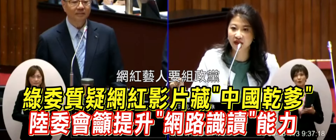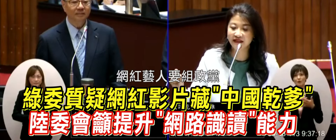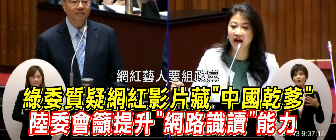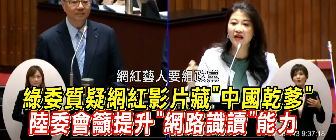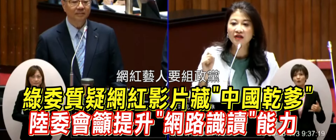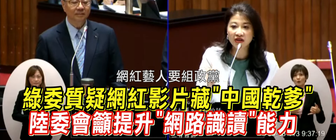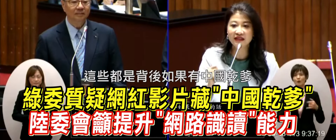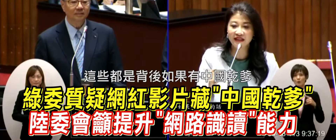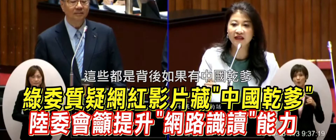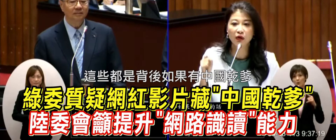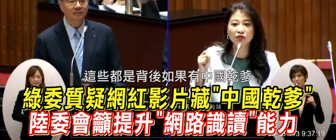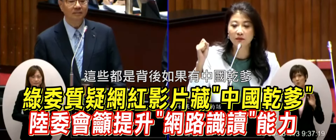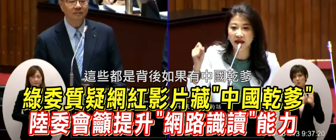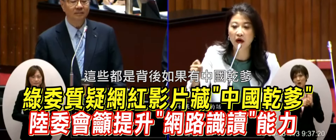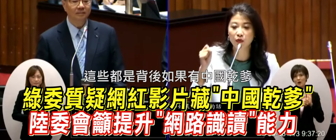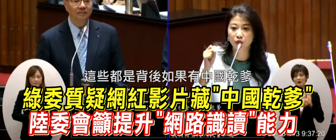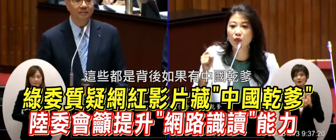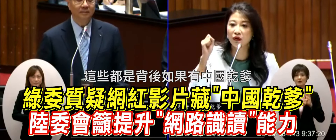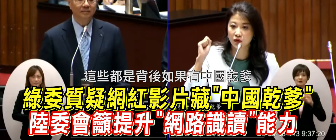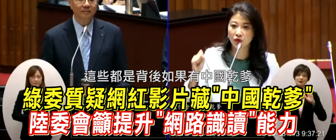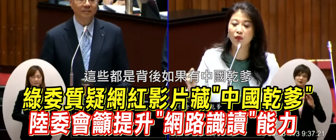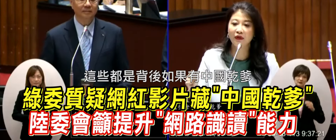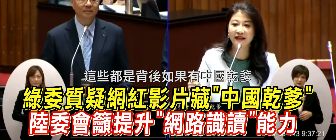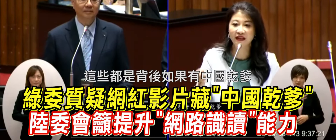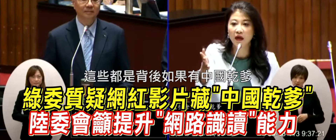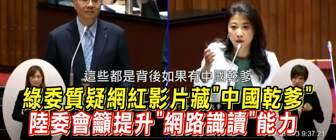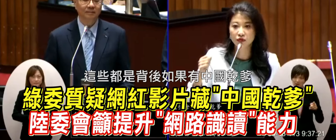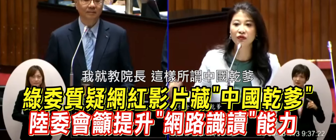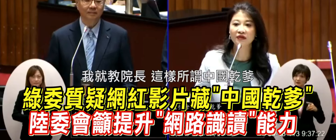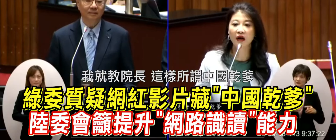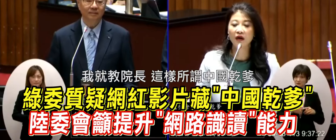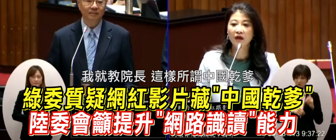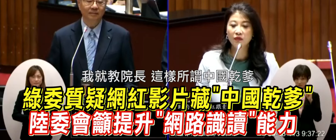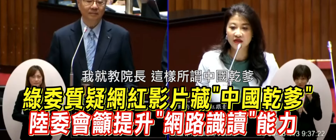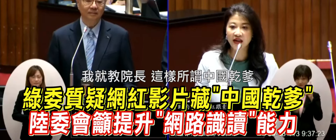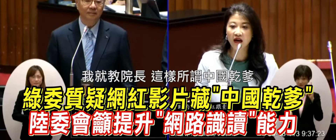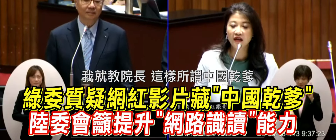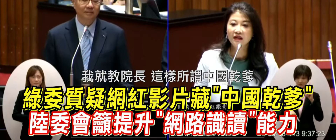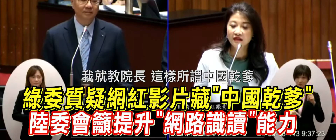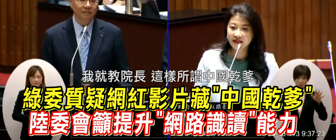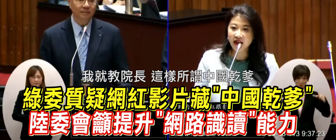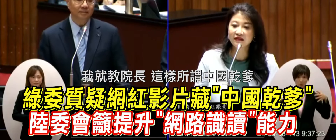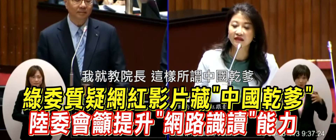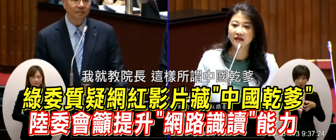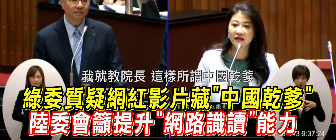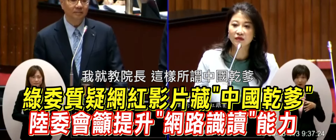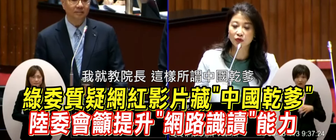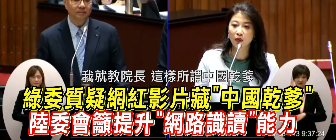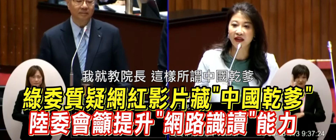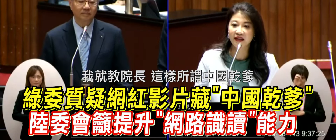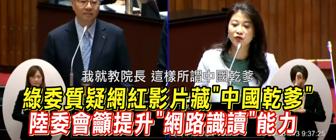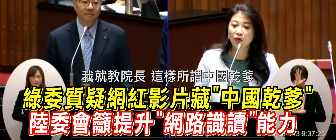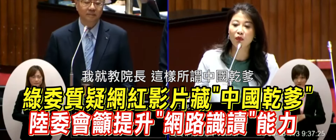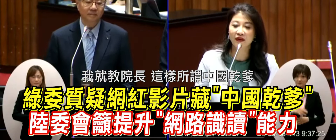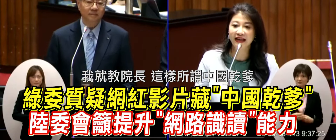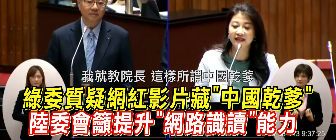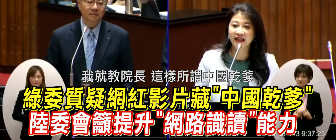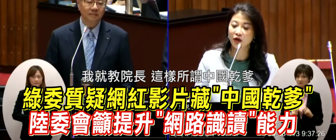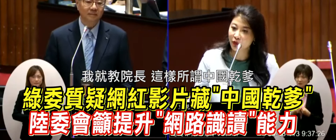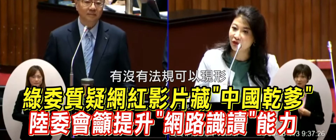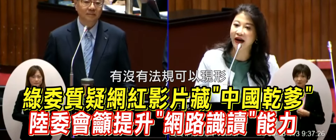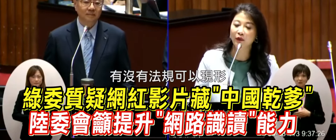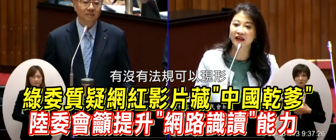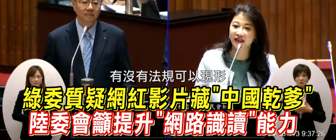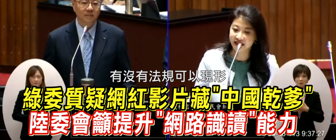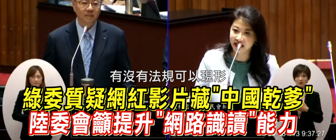人要组政党，这些都是背后如果有中国干爹，我就叫院长，这样的所谓中国干